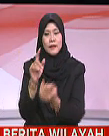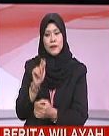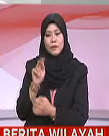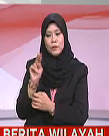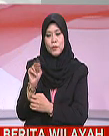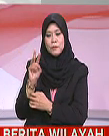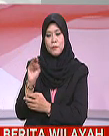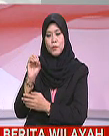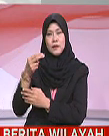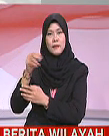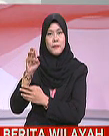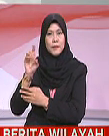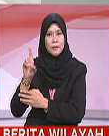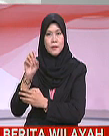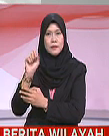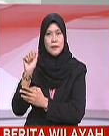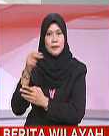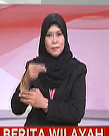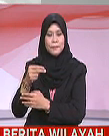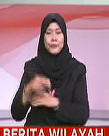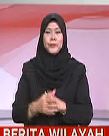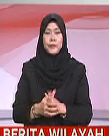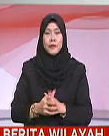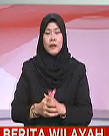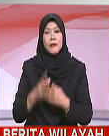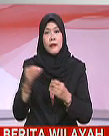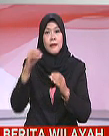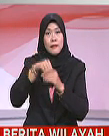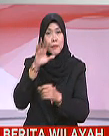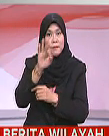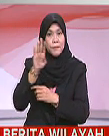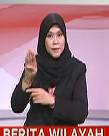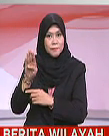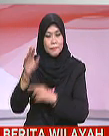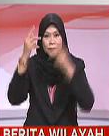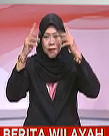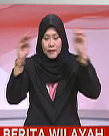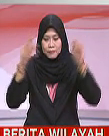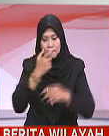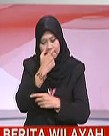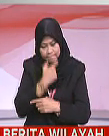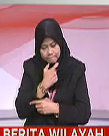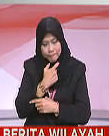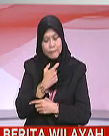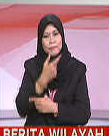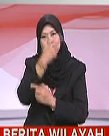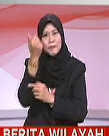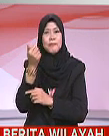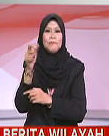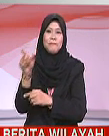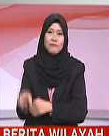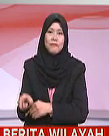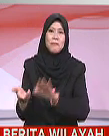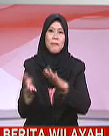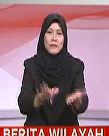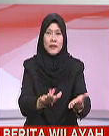Dokter Muhammad Saleh about dalam hantaran di laman Facebooknya Perdana Menteri bersedih atas pemergian Allah Ilham